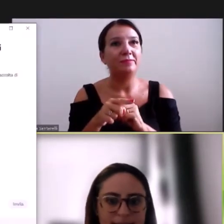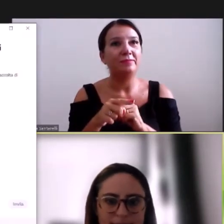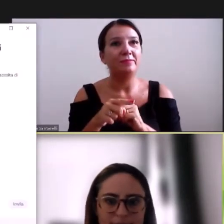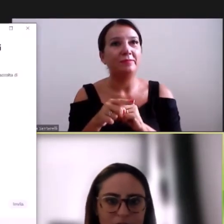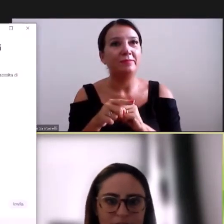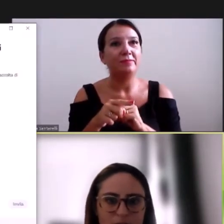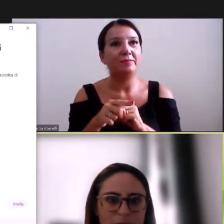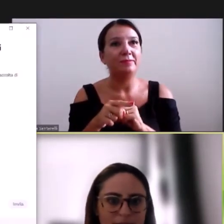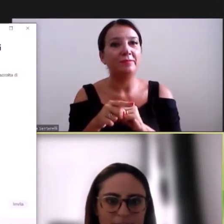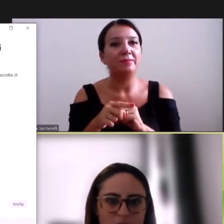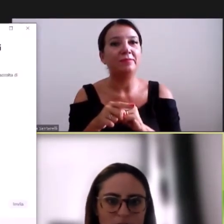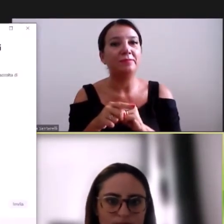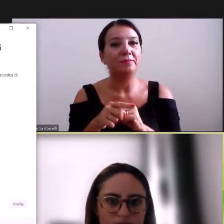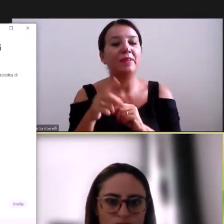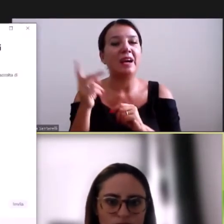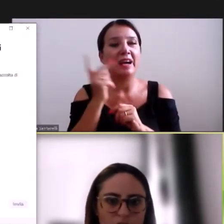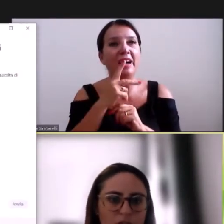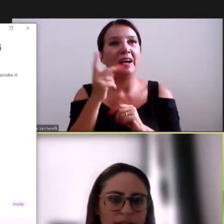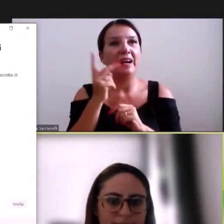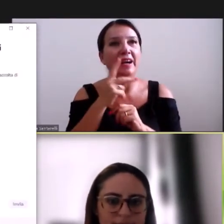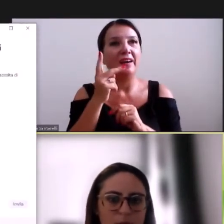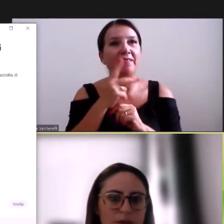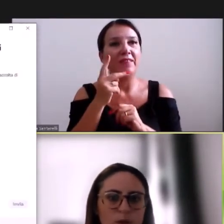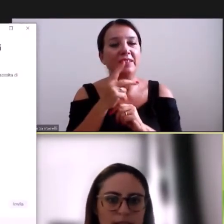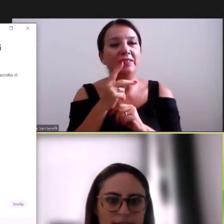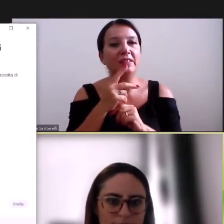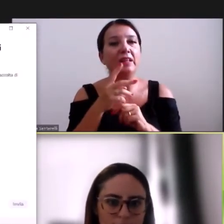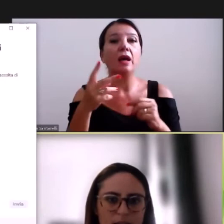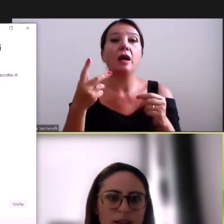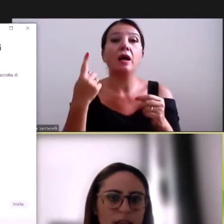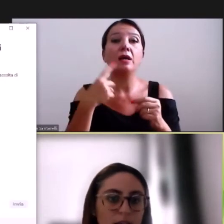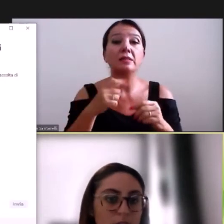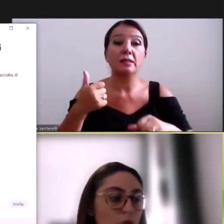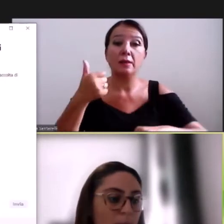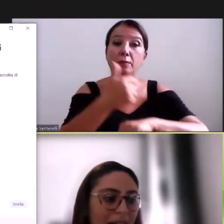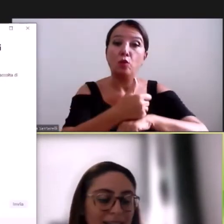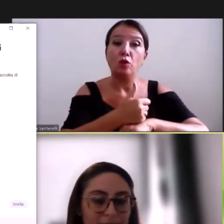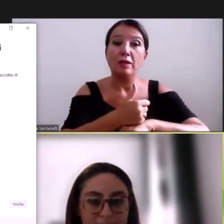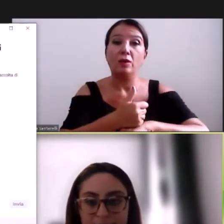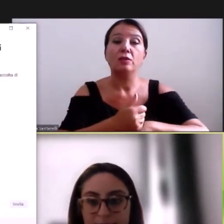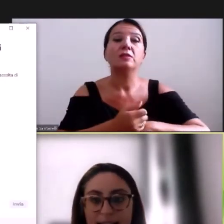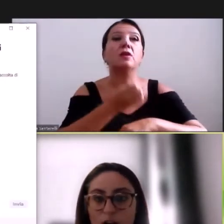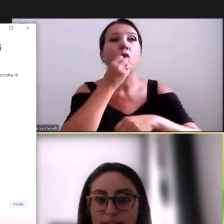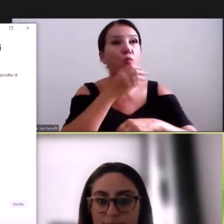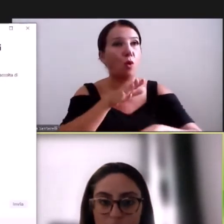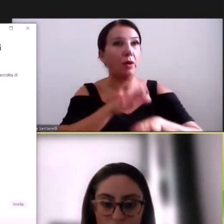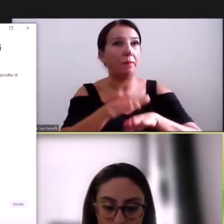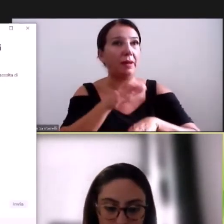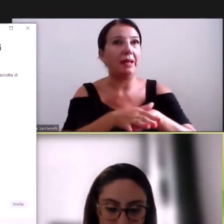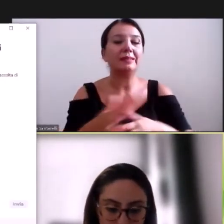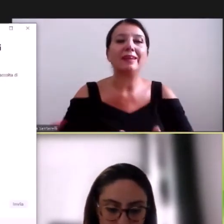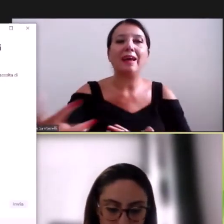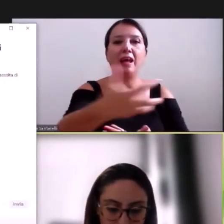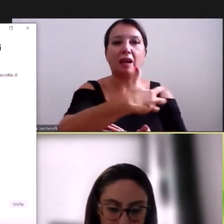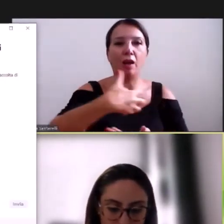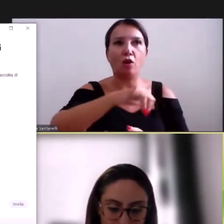per sapere se effettivamente vivete, siete protagonisti di buone pratiche nella raccolta degli